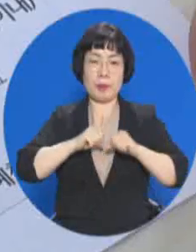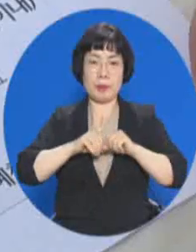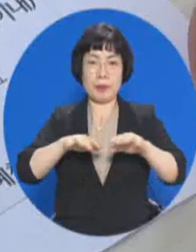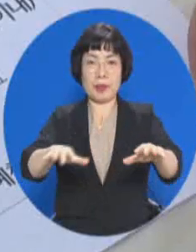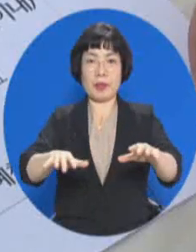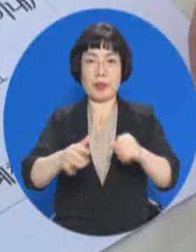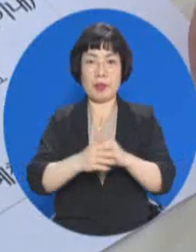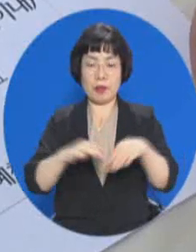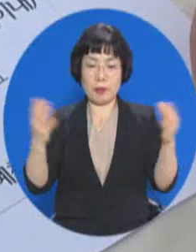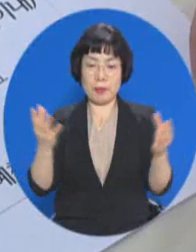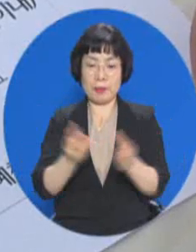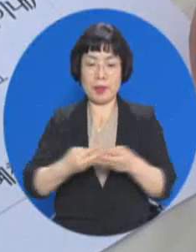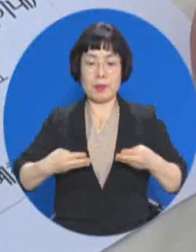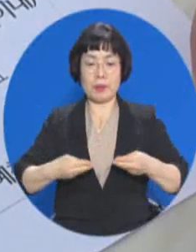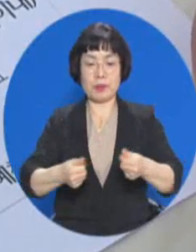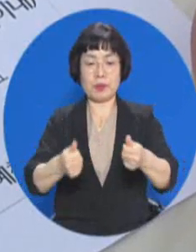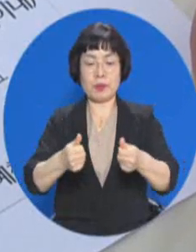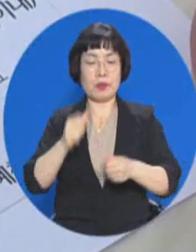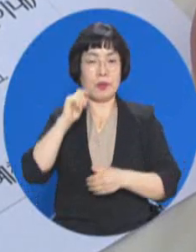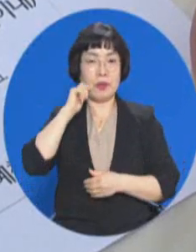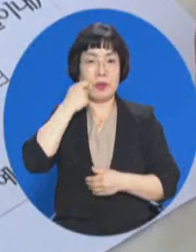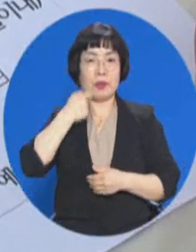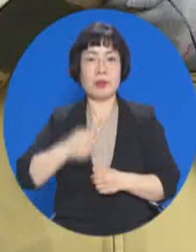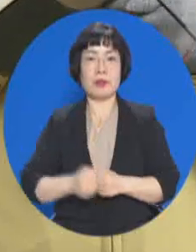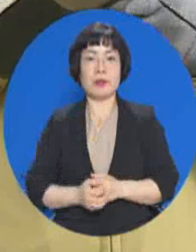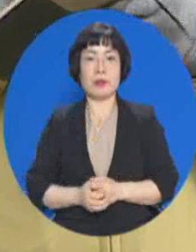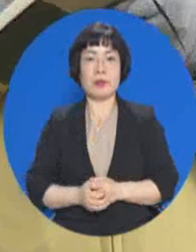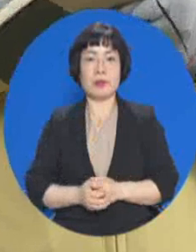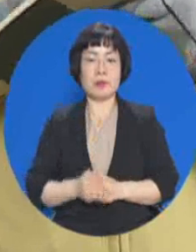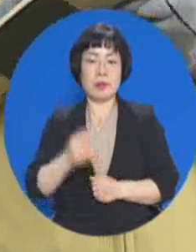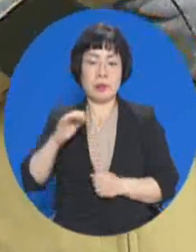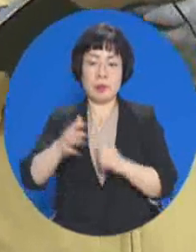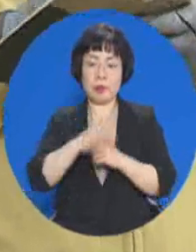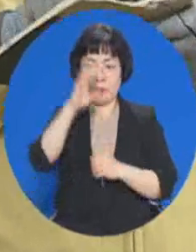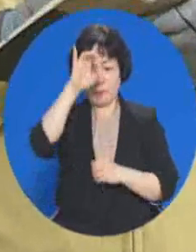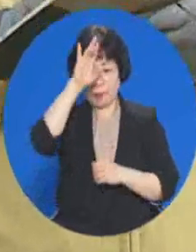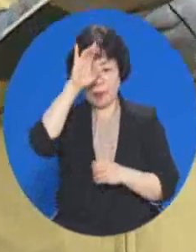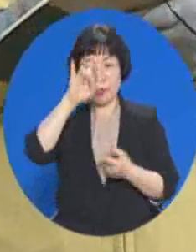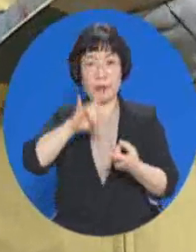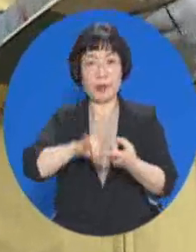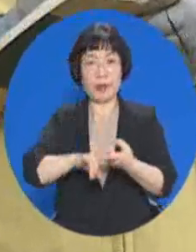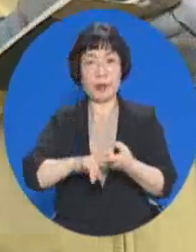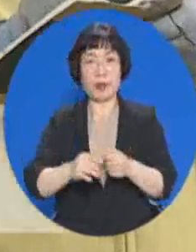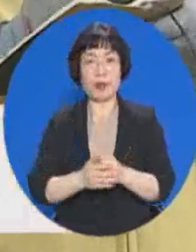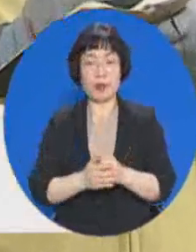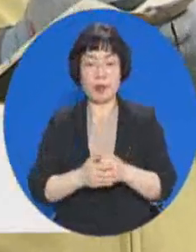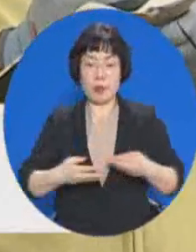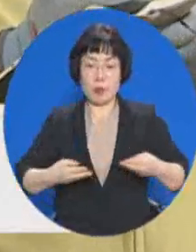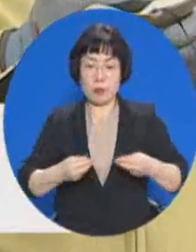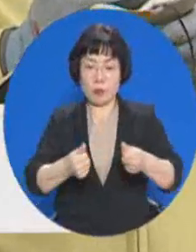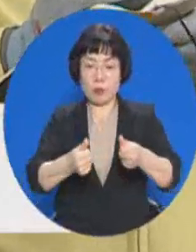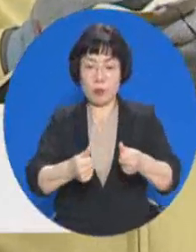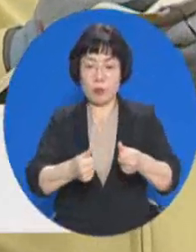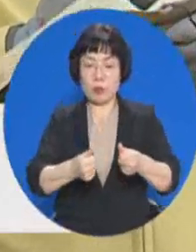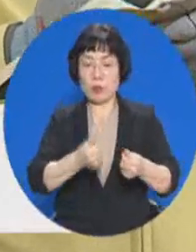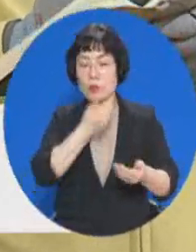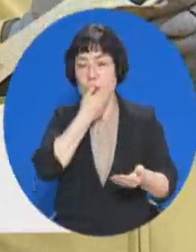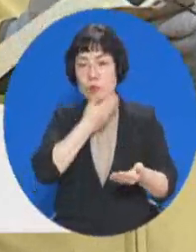늘어나면서 완전 방제마저 쉽지 않은 상황입니다. 소나무 재선충병을 잡을 수 있는 첫 경험은